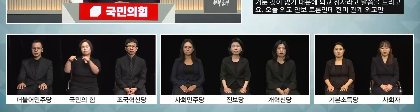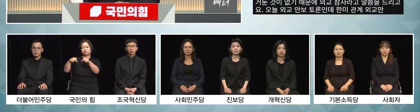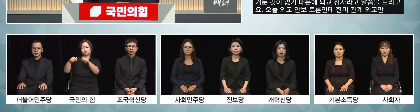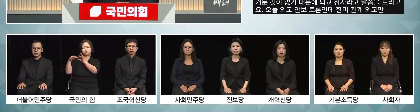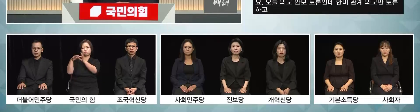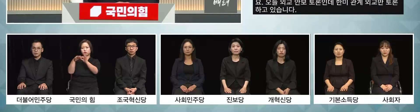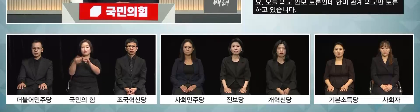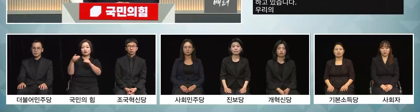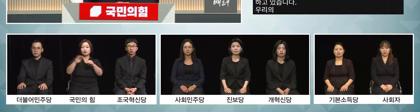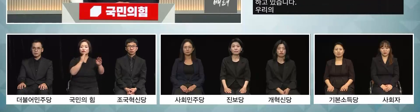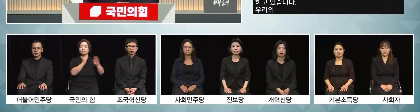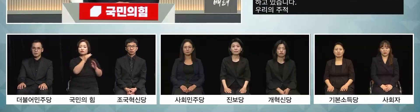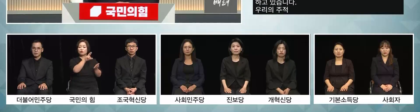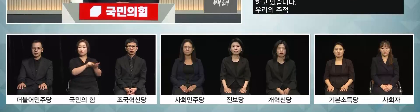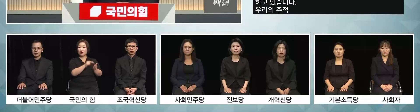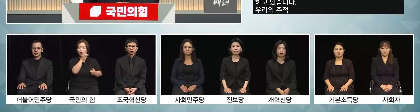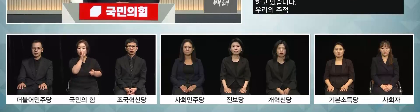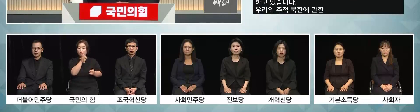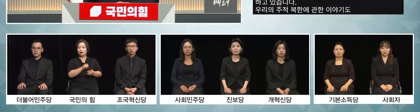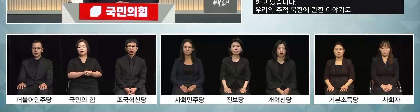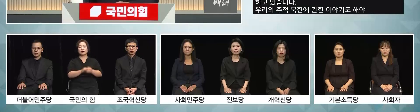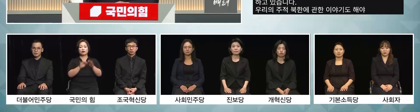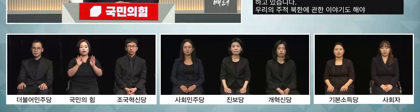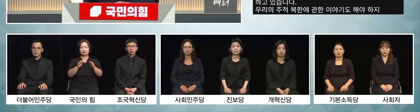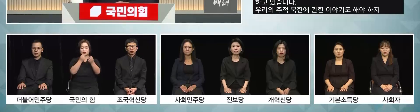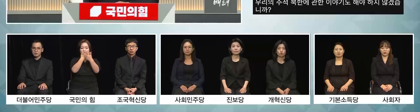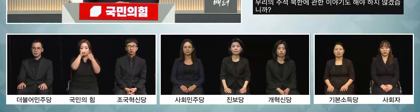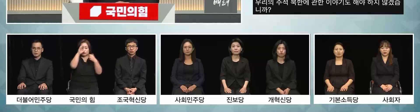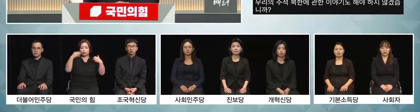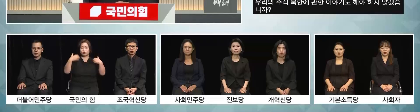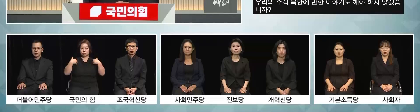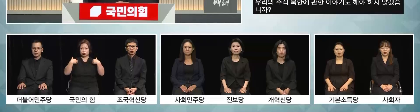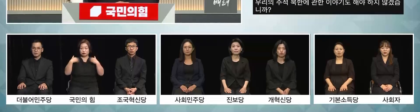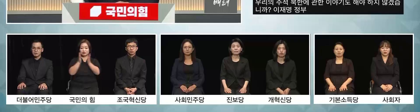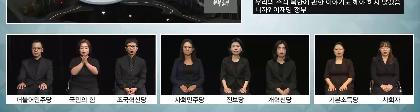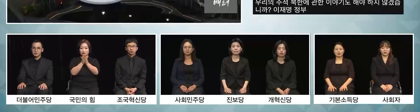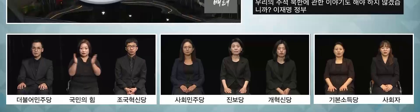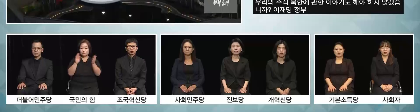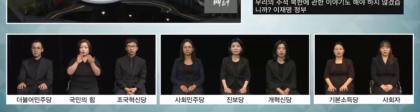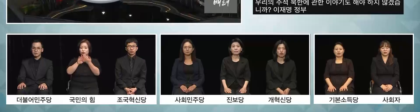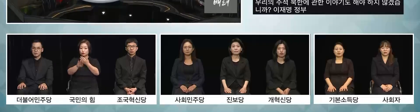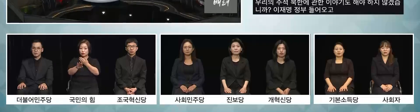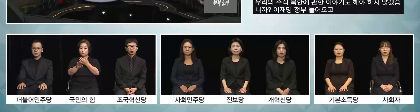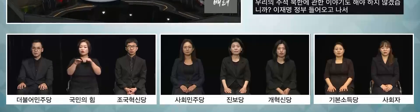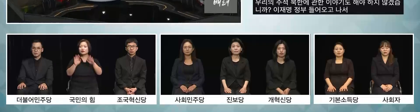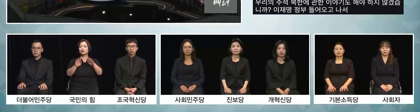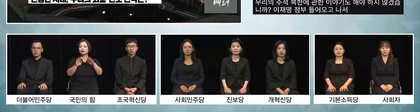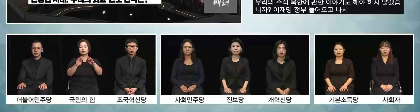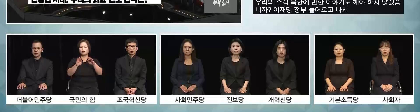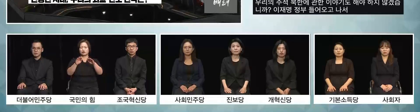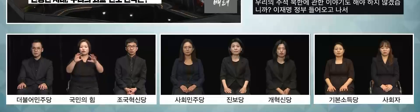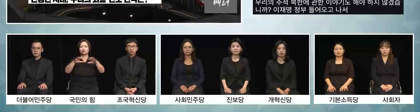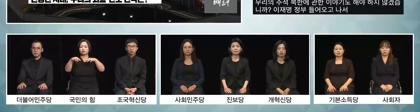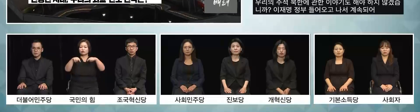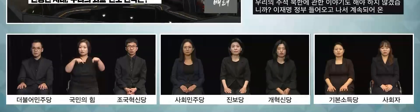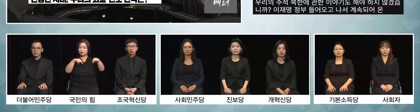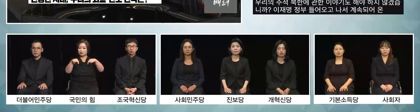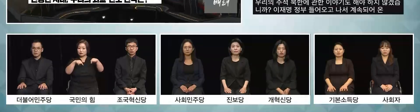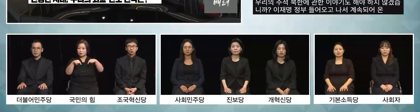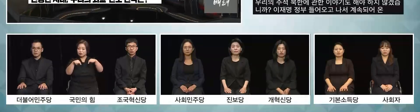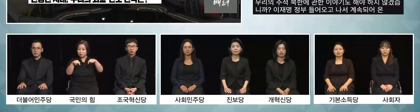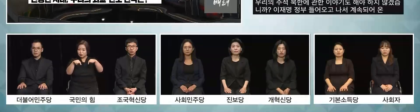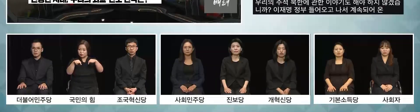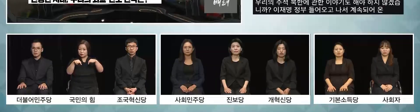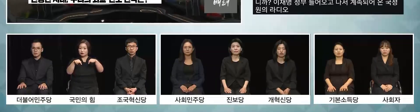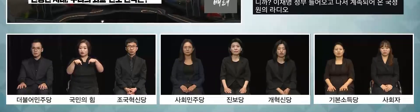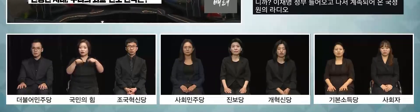얘기도 좀 해야 되지 않겠습니까? 우리 이재명 정부 들어오고 나서 계속되어던 국정원의 라디오 방송, 그다음에